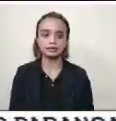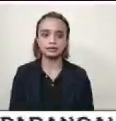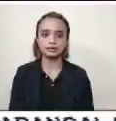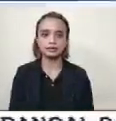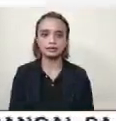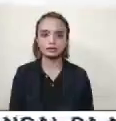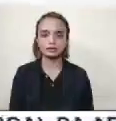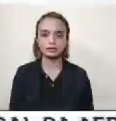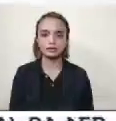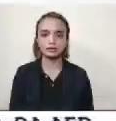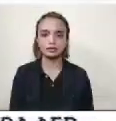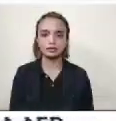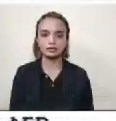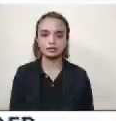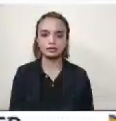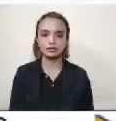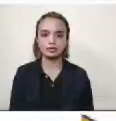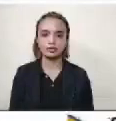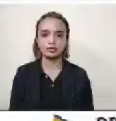sa sakit ang